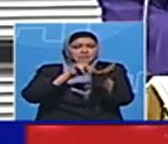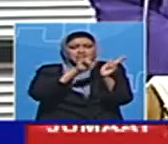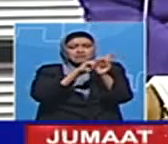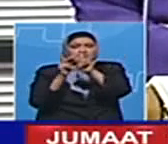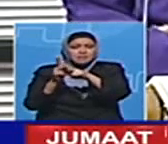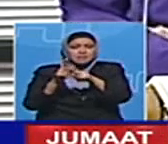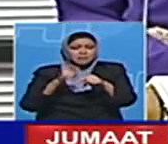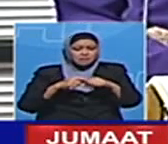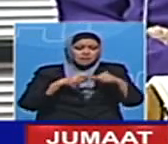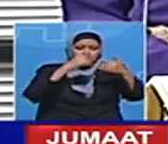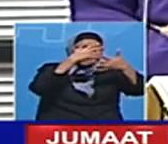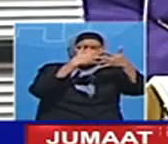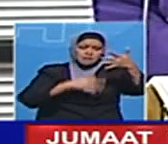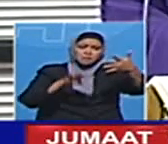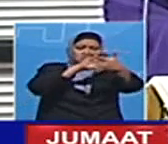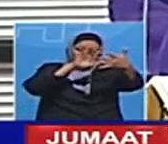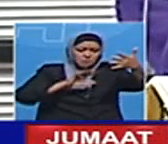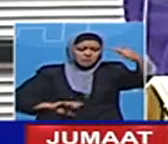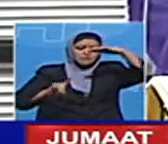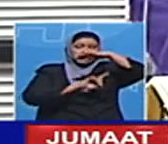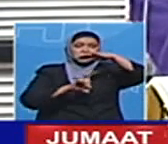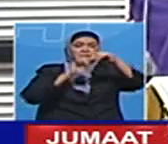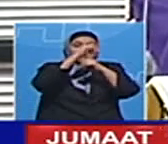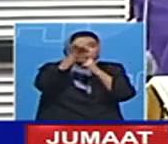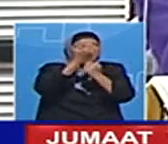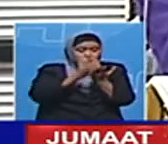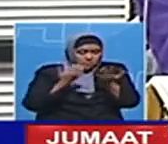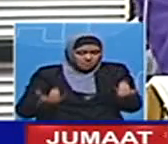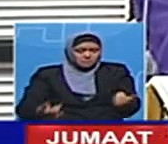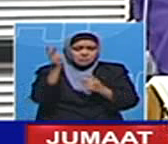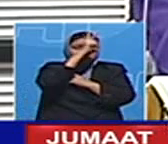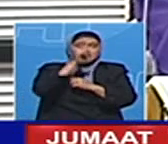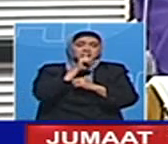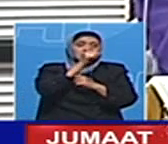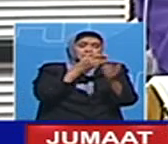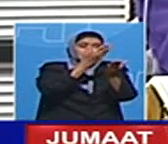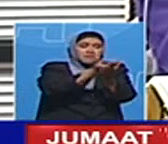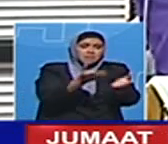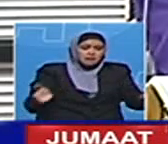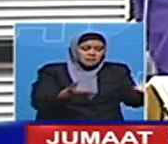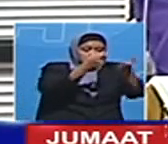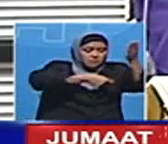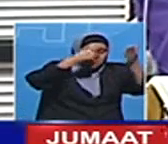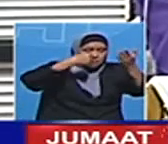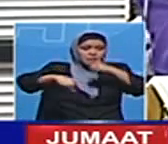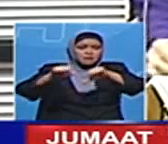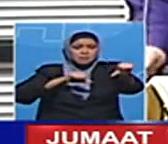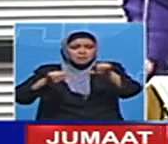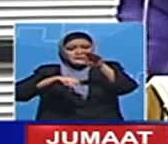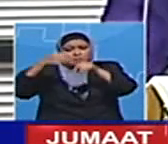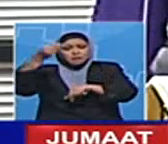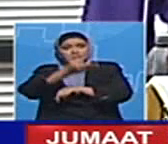sesuai dengan keadaan ekonomi terkini kerajaan mencadangkan galakan Cukai bagi aktiviti pengeluaran bahan